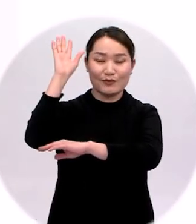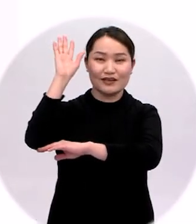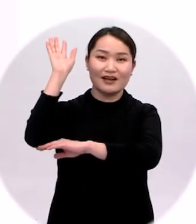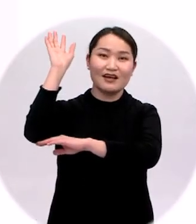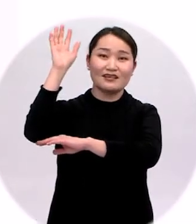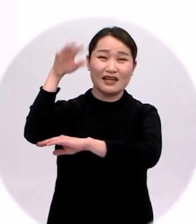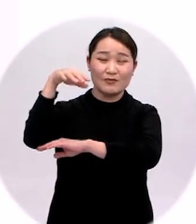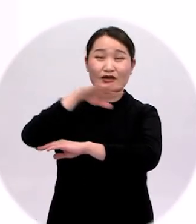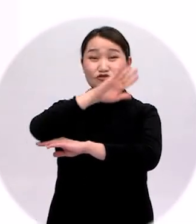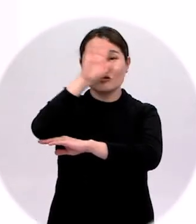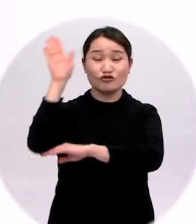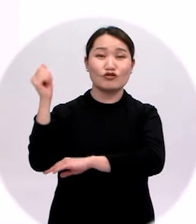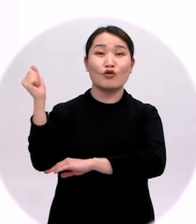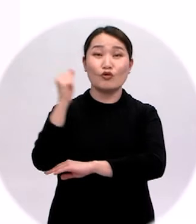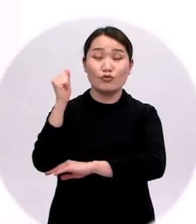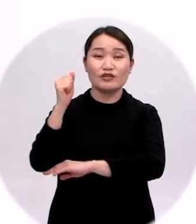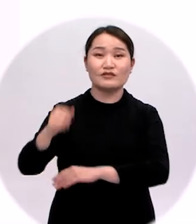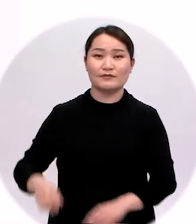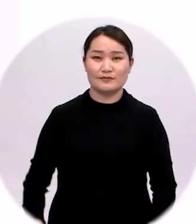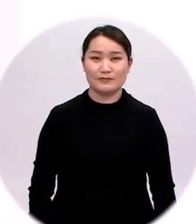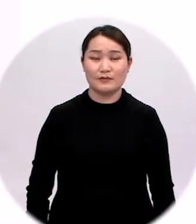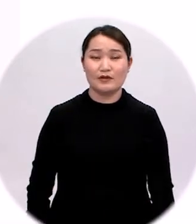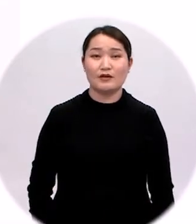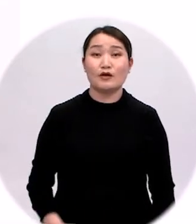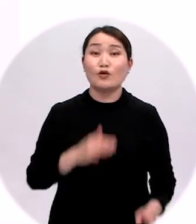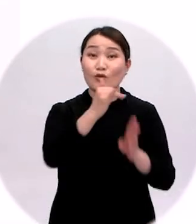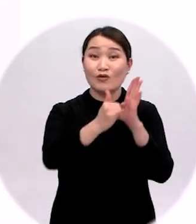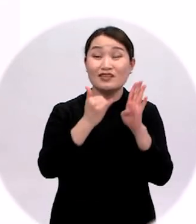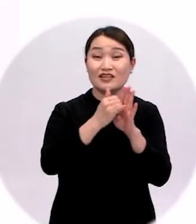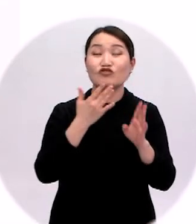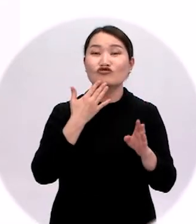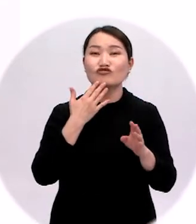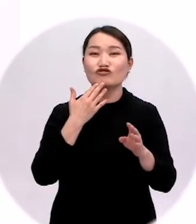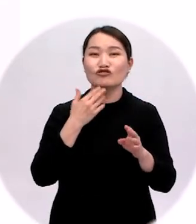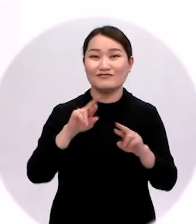намар, өвөл. Өнгүүдээр мөн ялгсан байна дөрвөн үйлрэлээ.